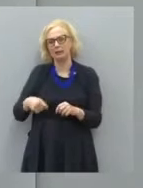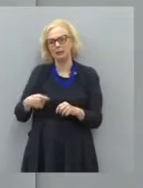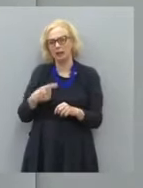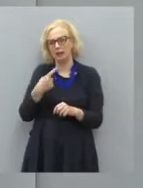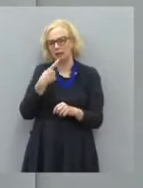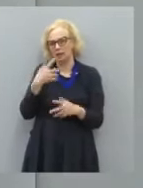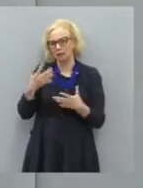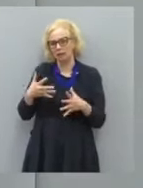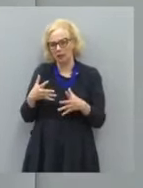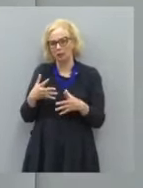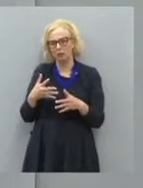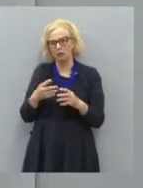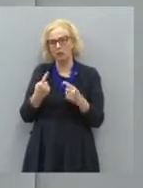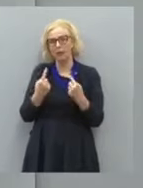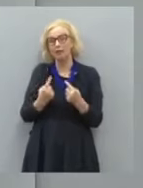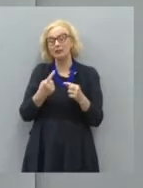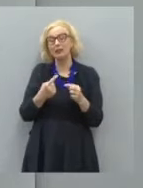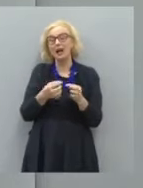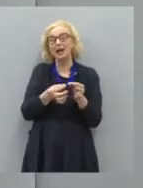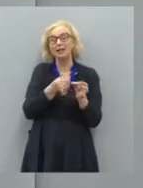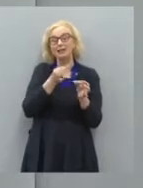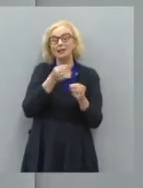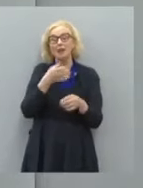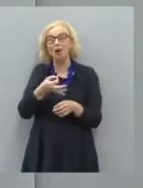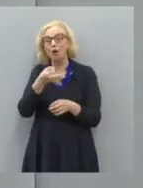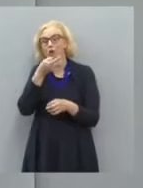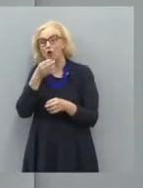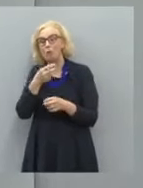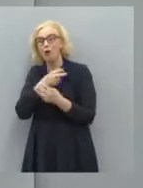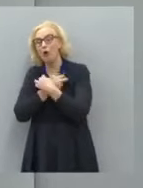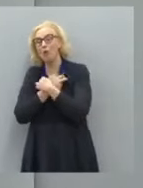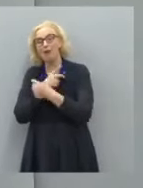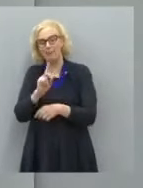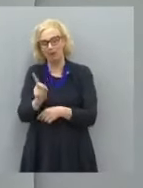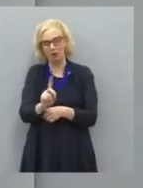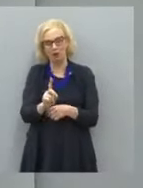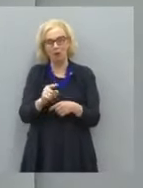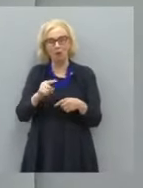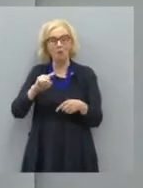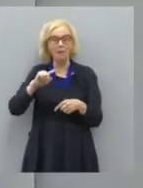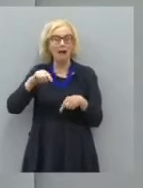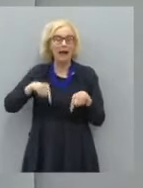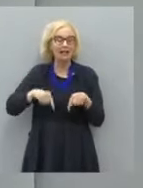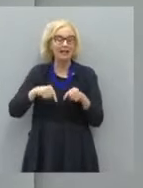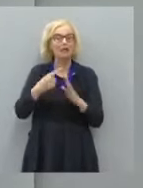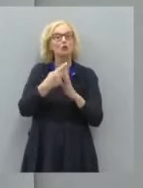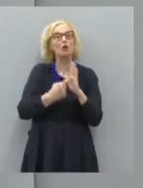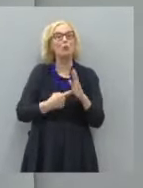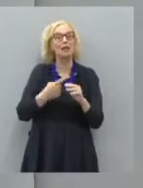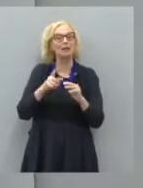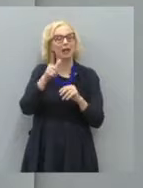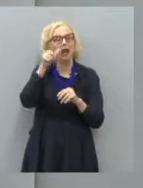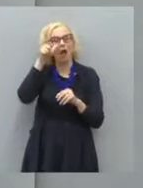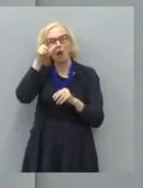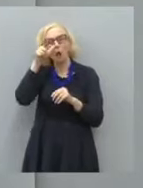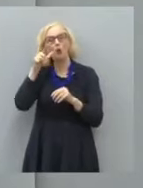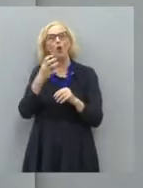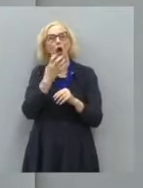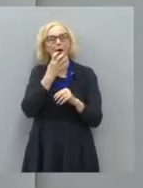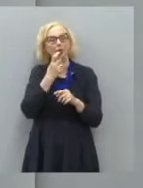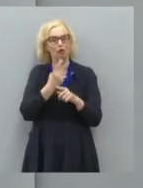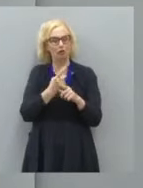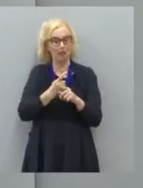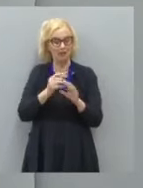il mese di settembre ottobre novembre è adesso è luglio agosto che dobbiamo prepararci e dobbiamo garantirci